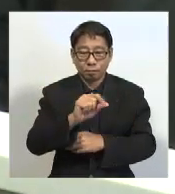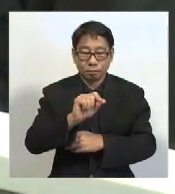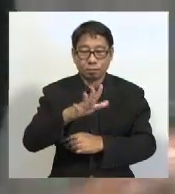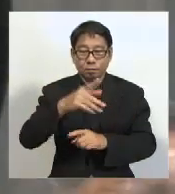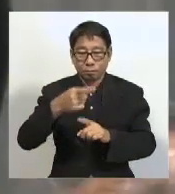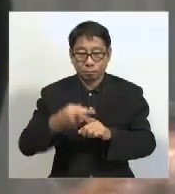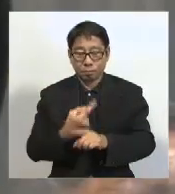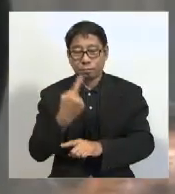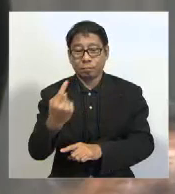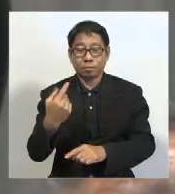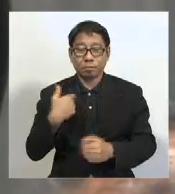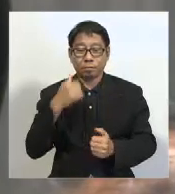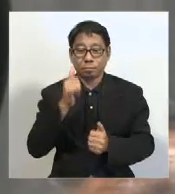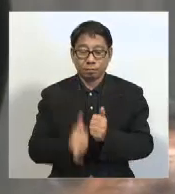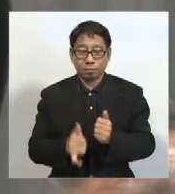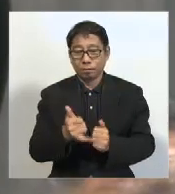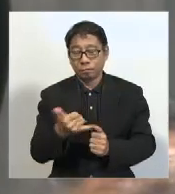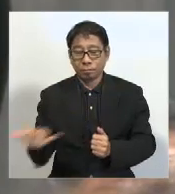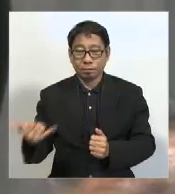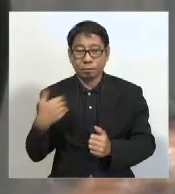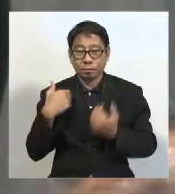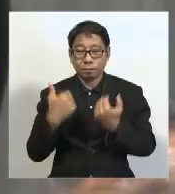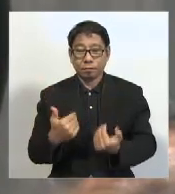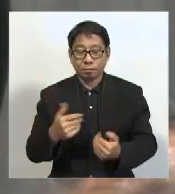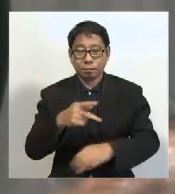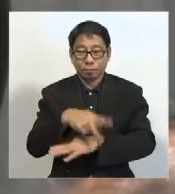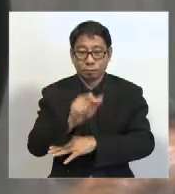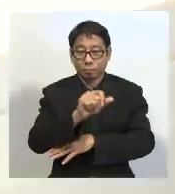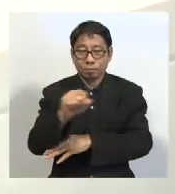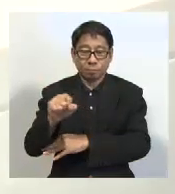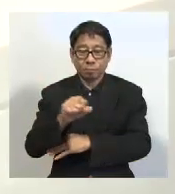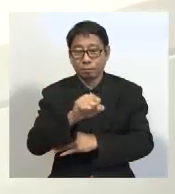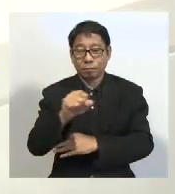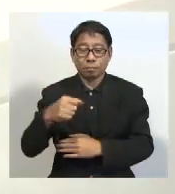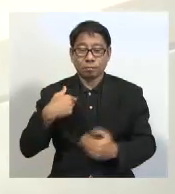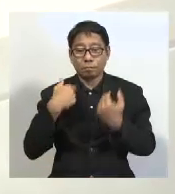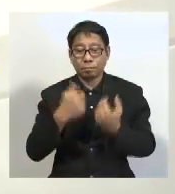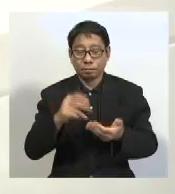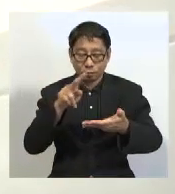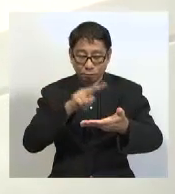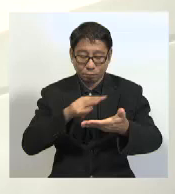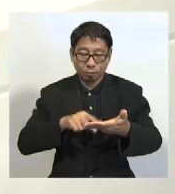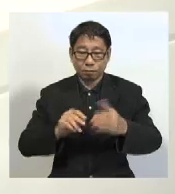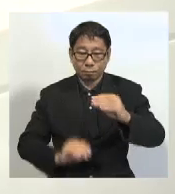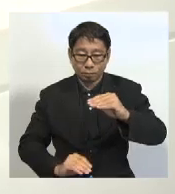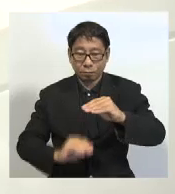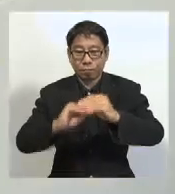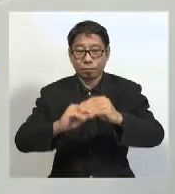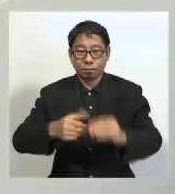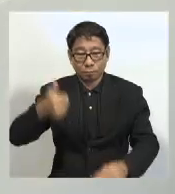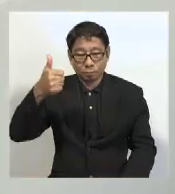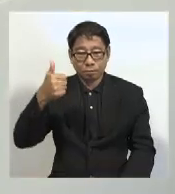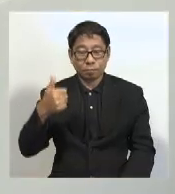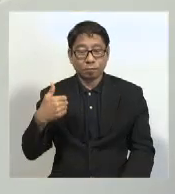25มกราคมแต่ว่าทุกอย่างก็จะต้องขึ้นอยู่กับประธานสภาผู้แทนราษฎรจะพิจารณาบรรจุวาระหรือไม่